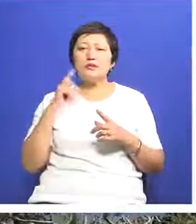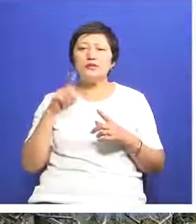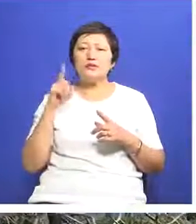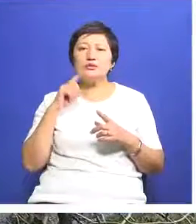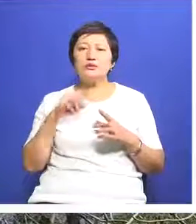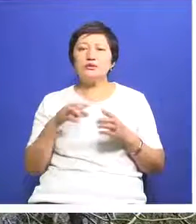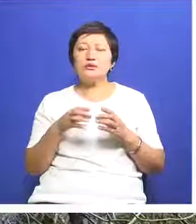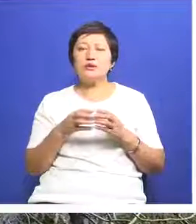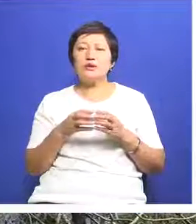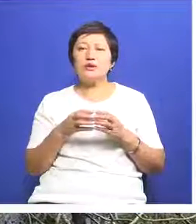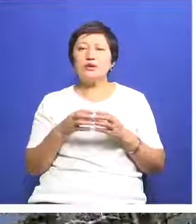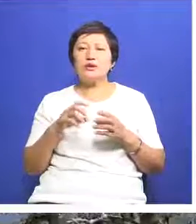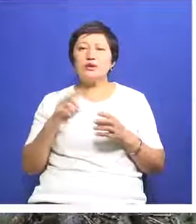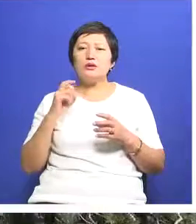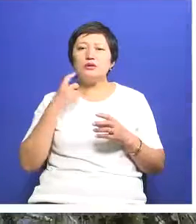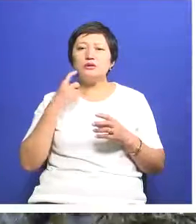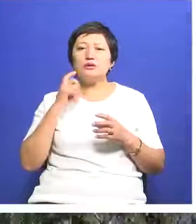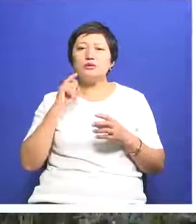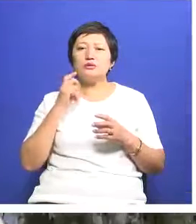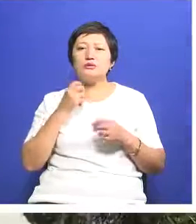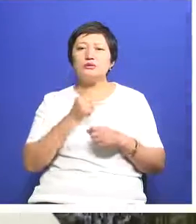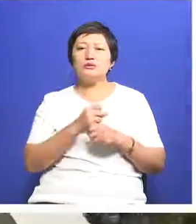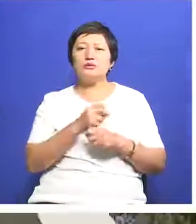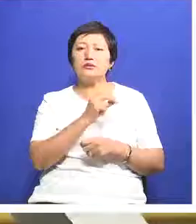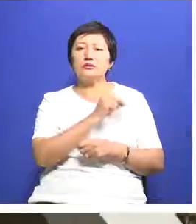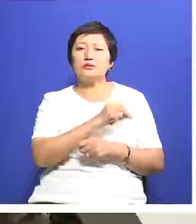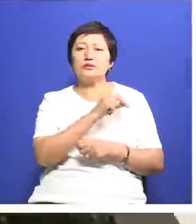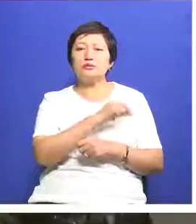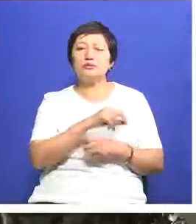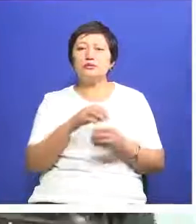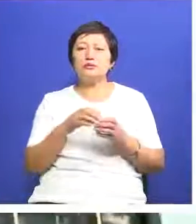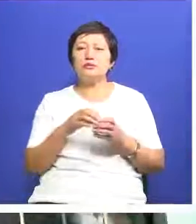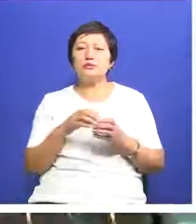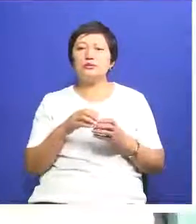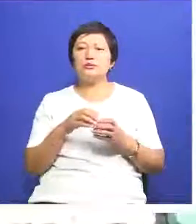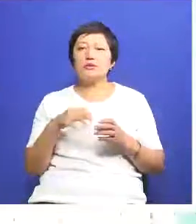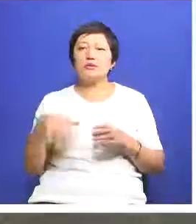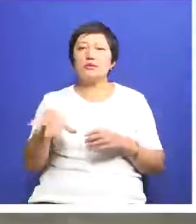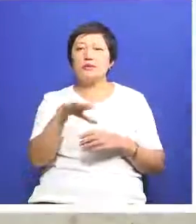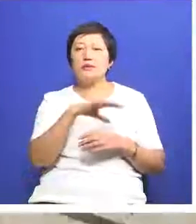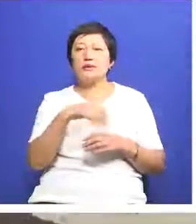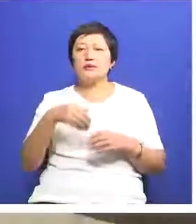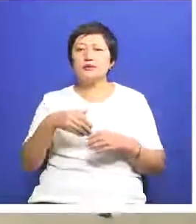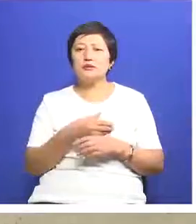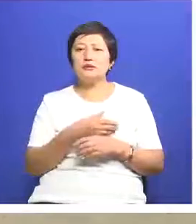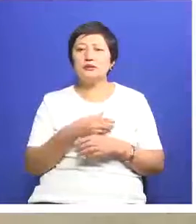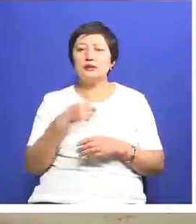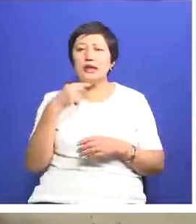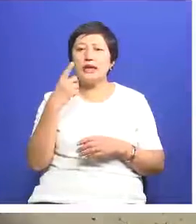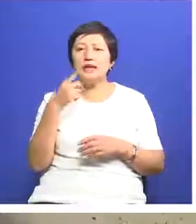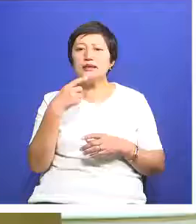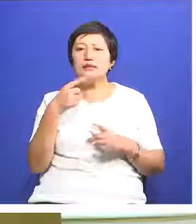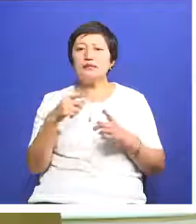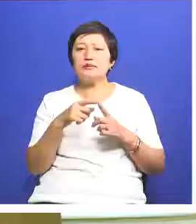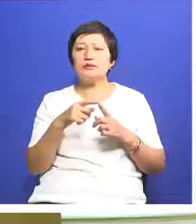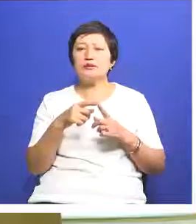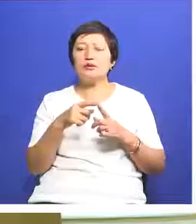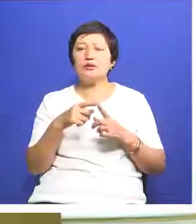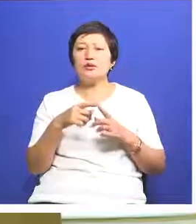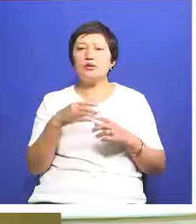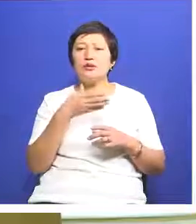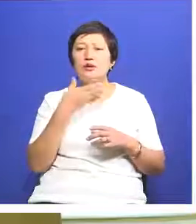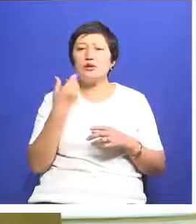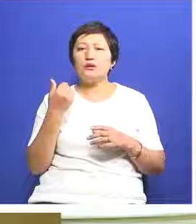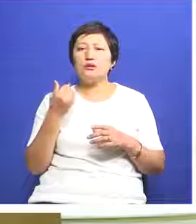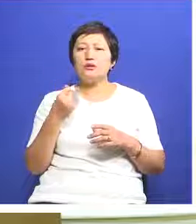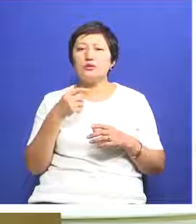жүйесін күрделі жөндеу жұмыстар жүргізіп отырмыз ғой. Осы кезде бұның бәрі жаңаланды деп есептейміз. Ал оған дейін сол